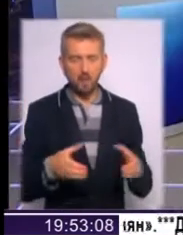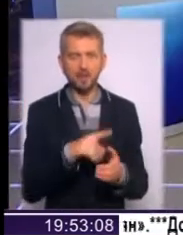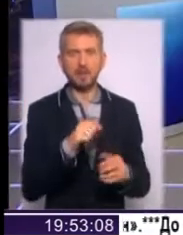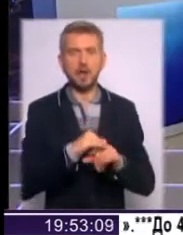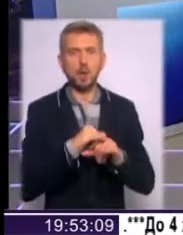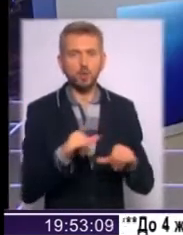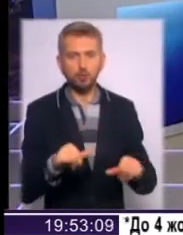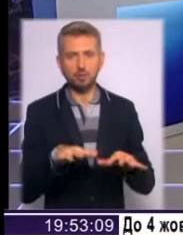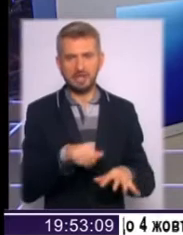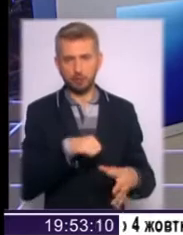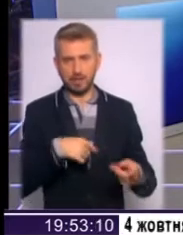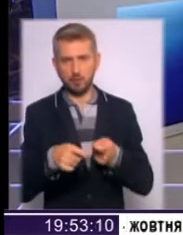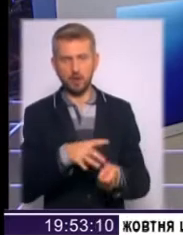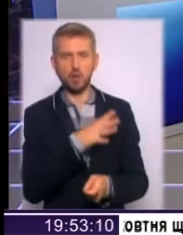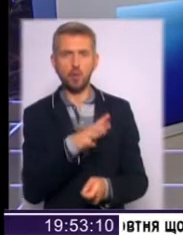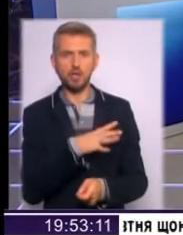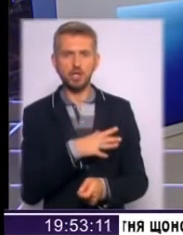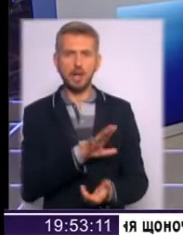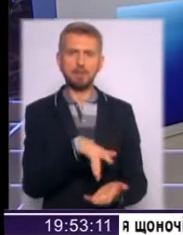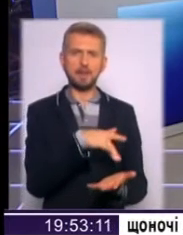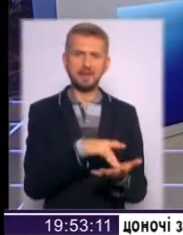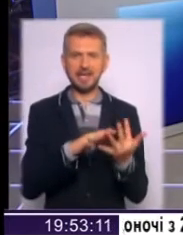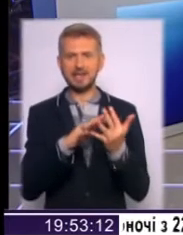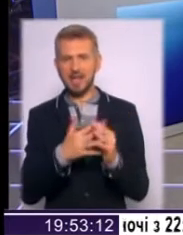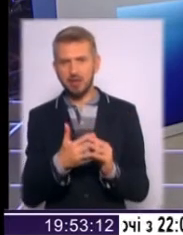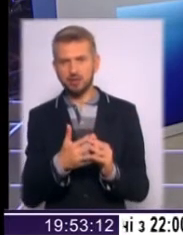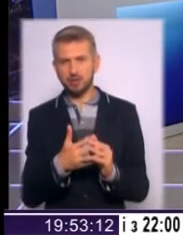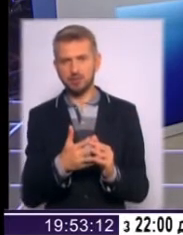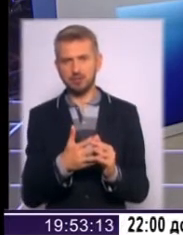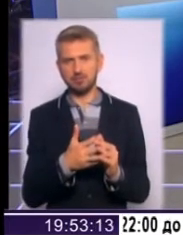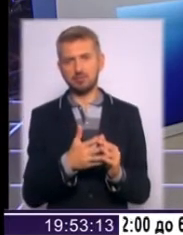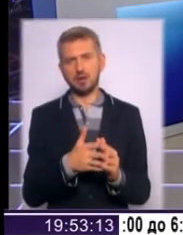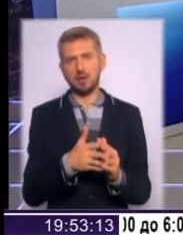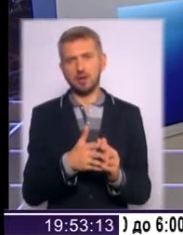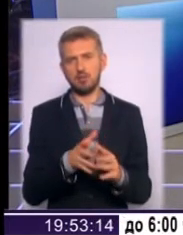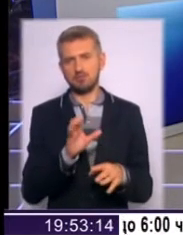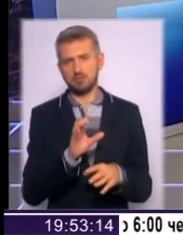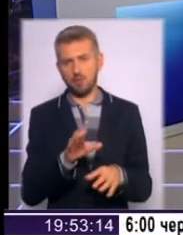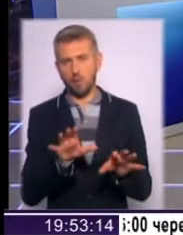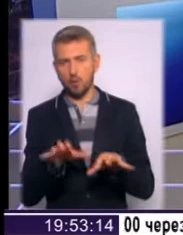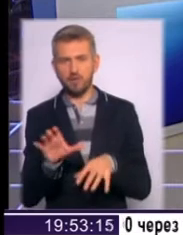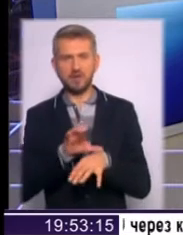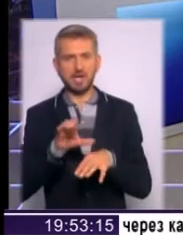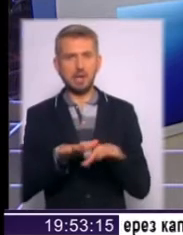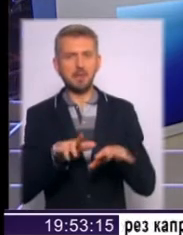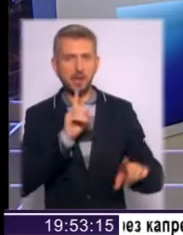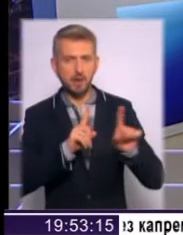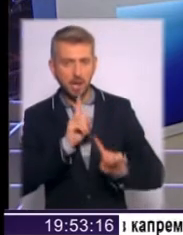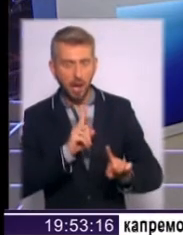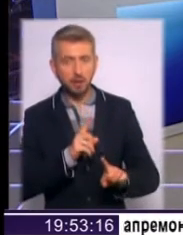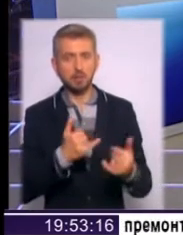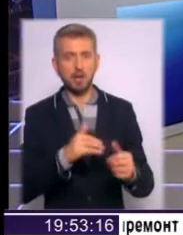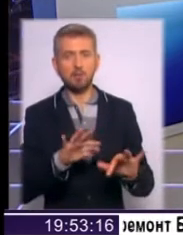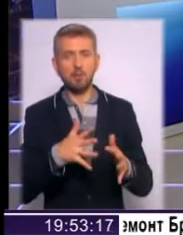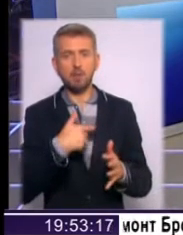колишні міські, селищні, сільські голови, секретарі місцевих рад. На даний момент ми вже подали більше, ніж